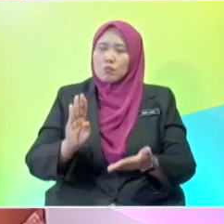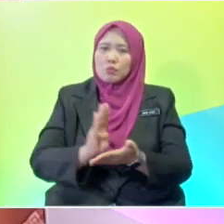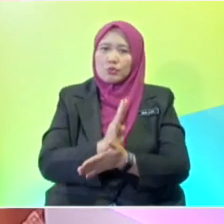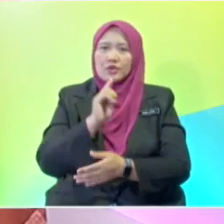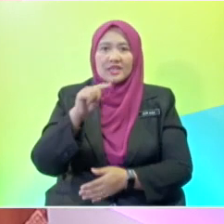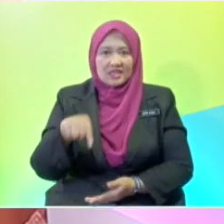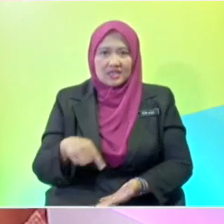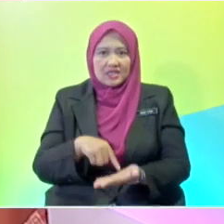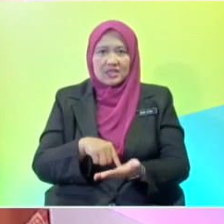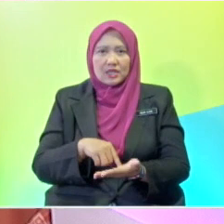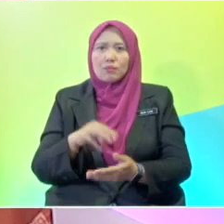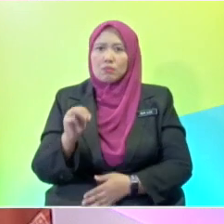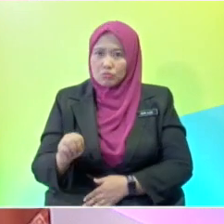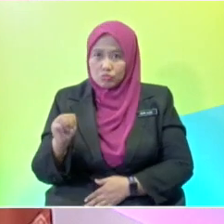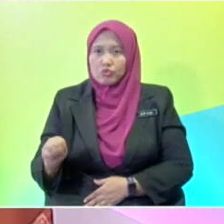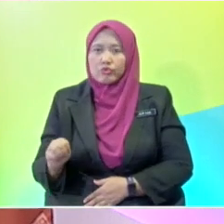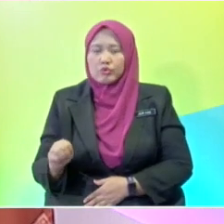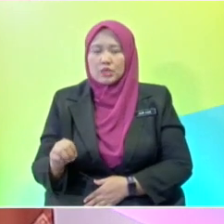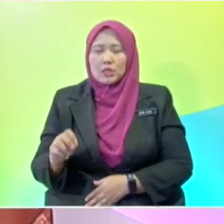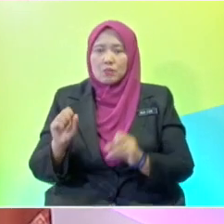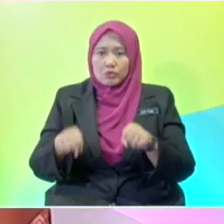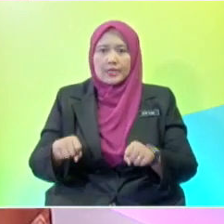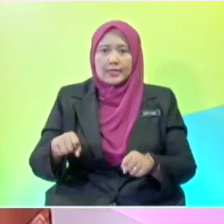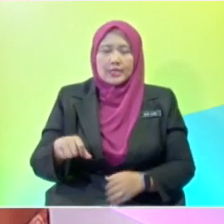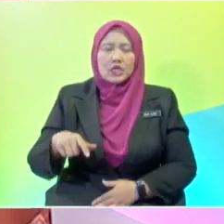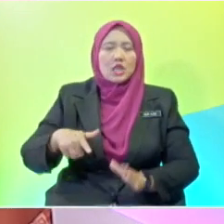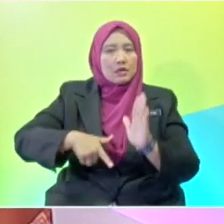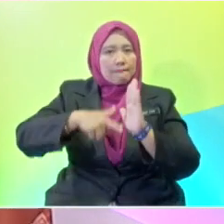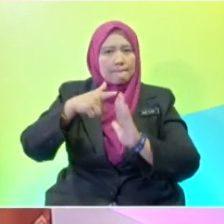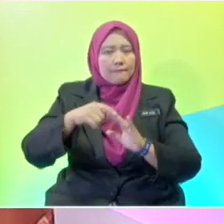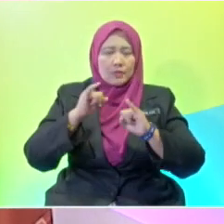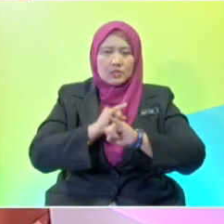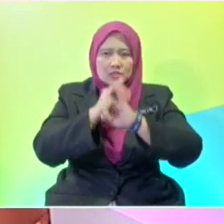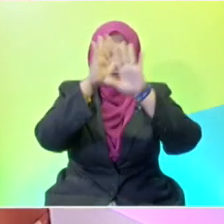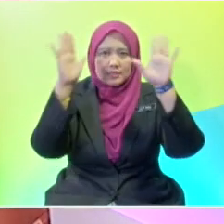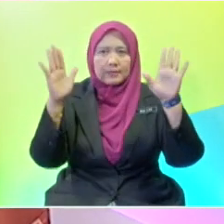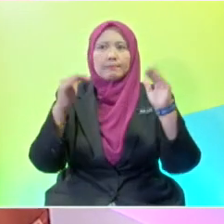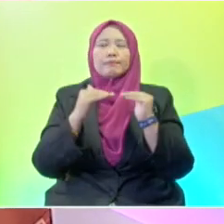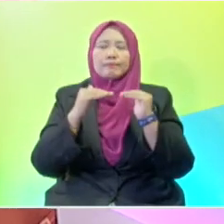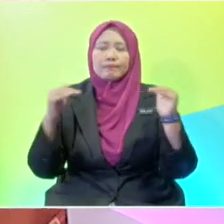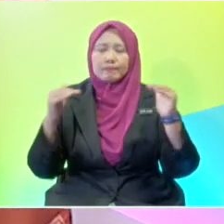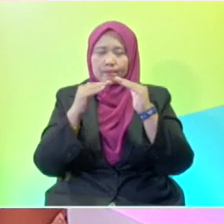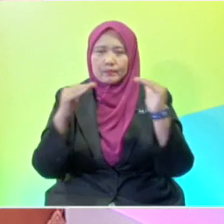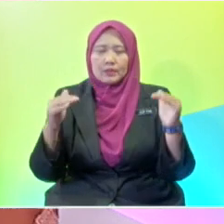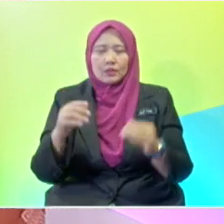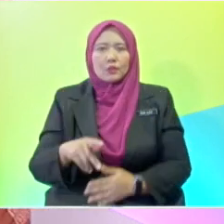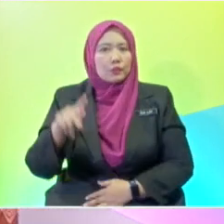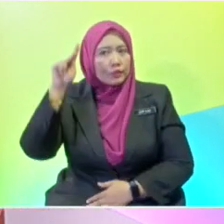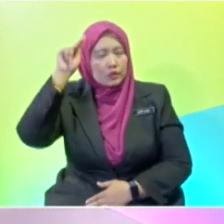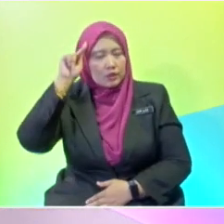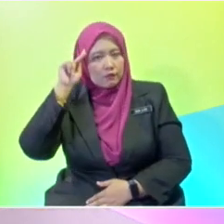murid dengan lebih jelas peringkat-peringkat kemerosotan kognitif Forge emas ya Oke terusnya bagi